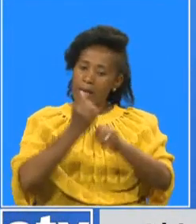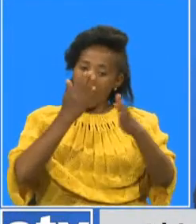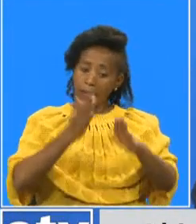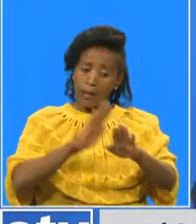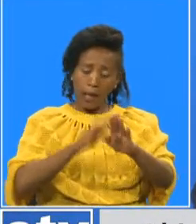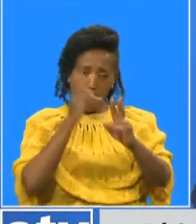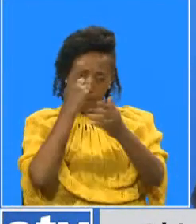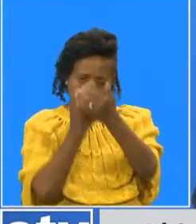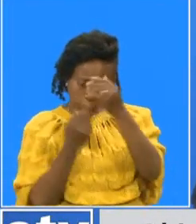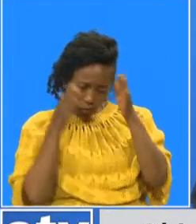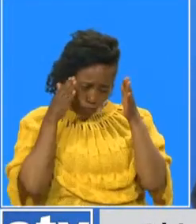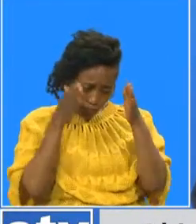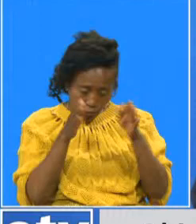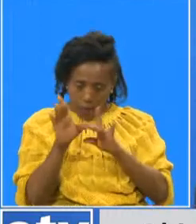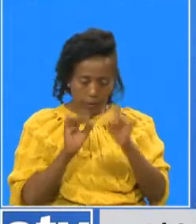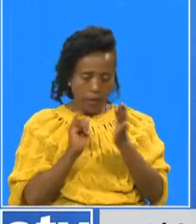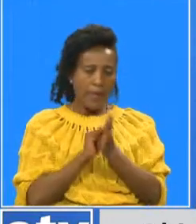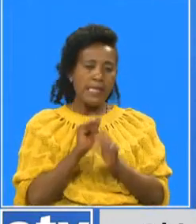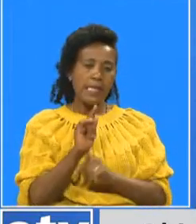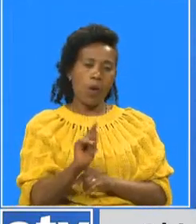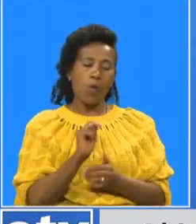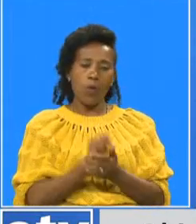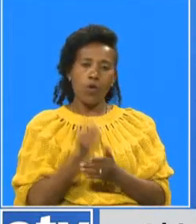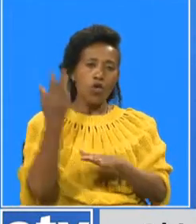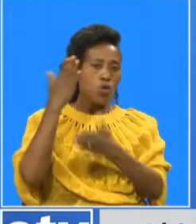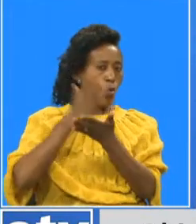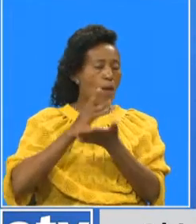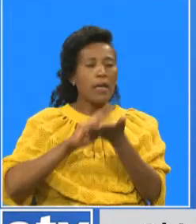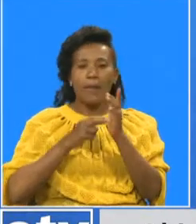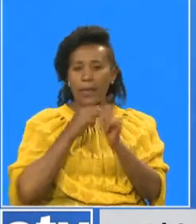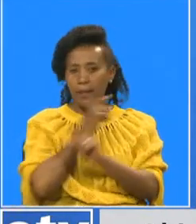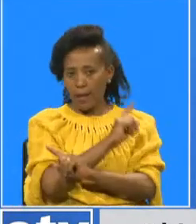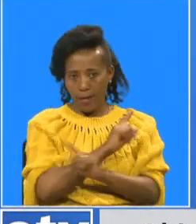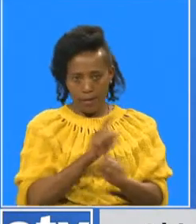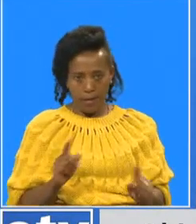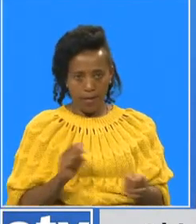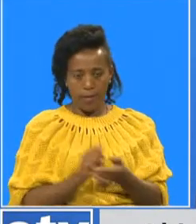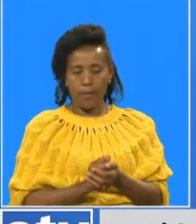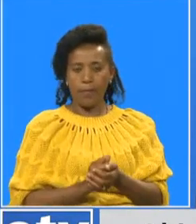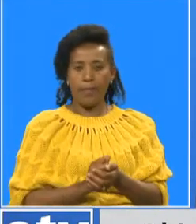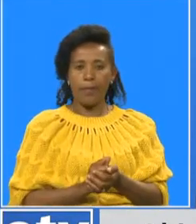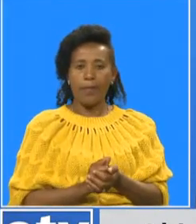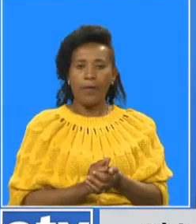ሰራተኛ ላይ ብቻ ትኩረት አድርገን በዛው እንቆማለን ማለት አይደለም።